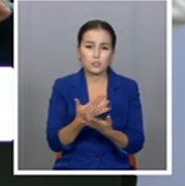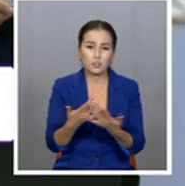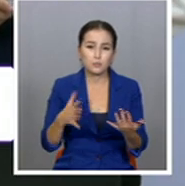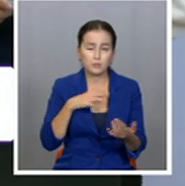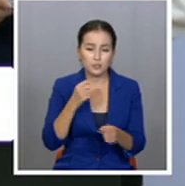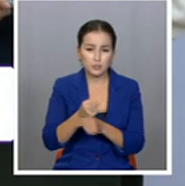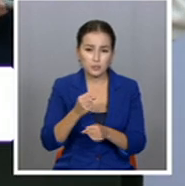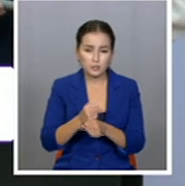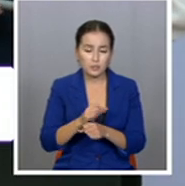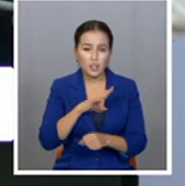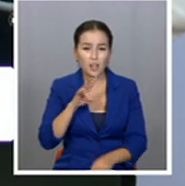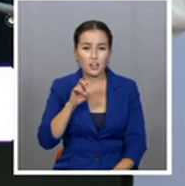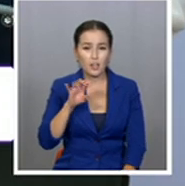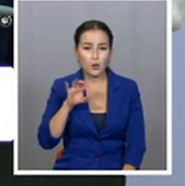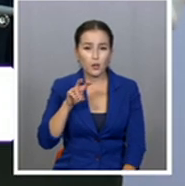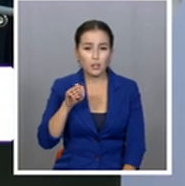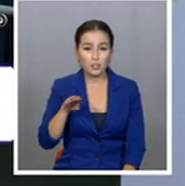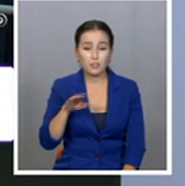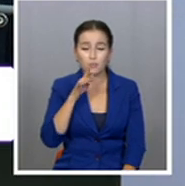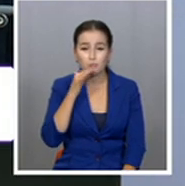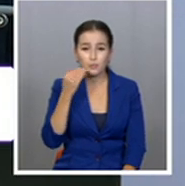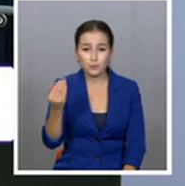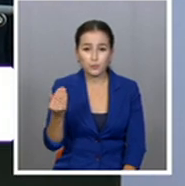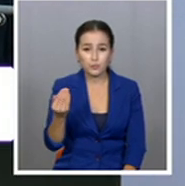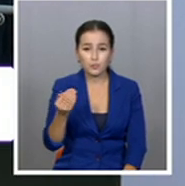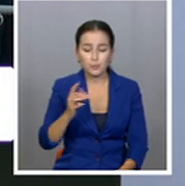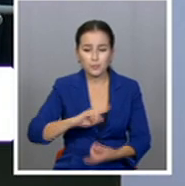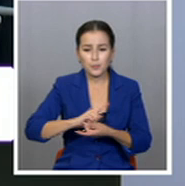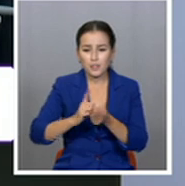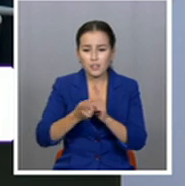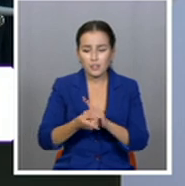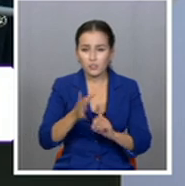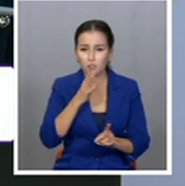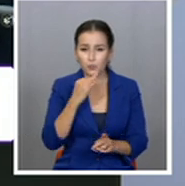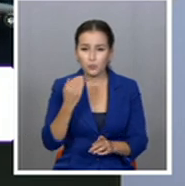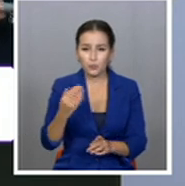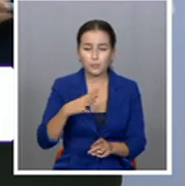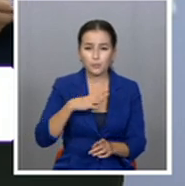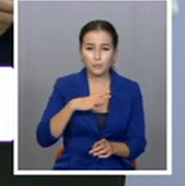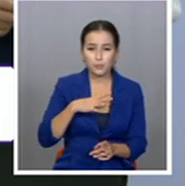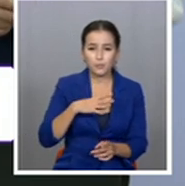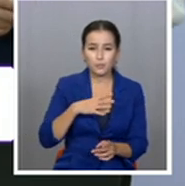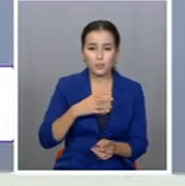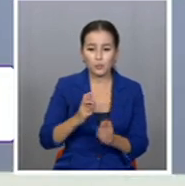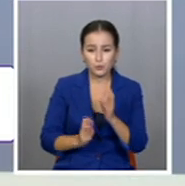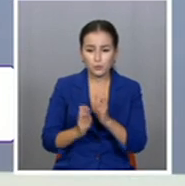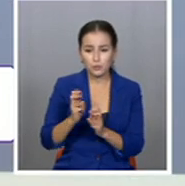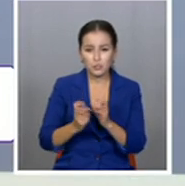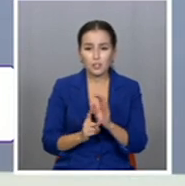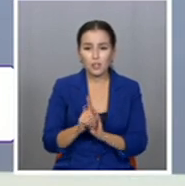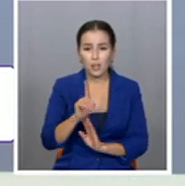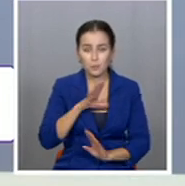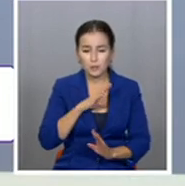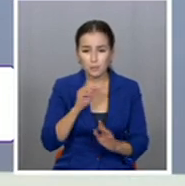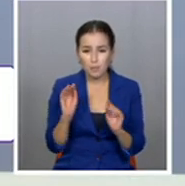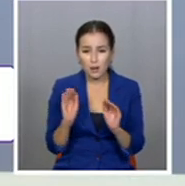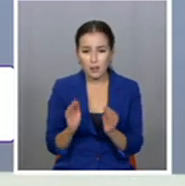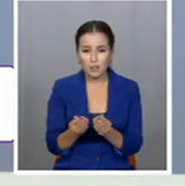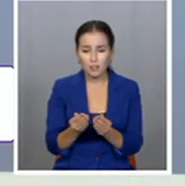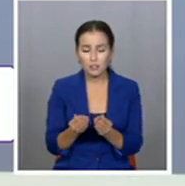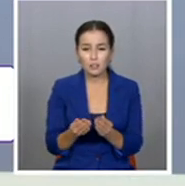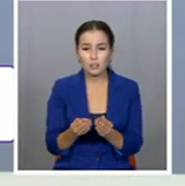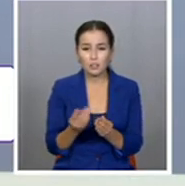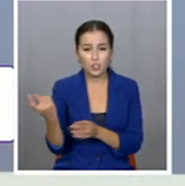Неолит дәуірі бізге неолиттік төңкеріспен белгілі. Яғни өнім өндіретін шаруашылық пайда болды.